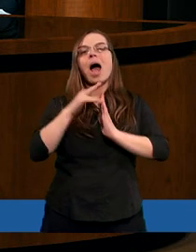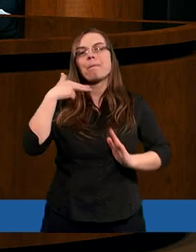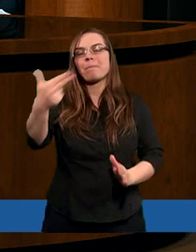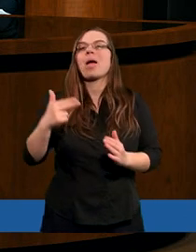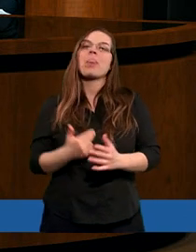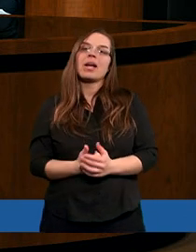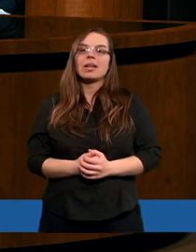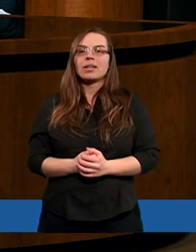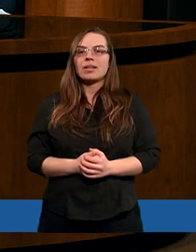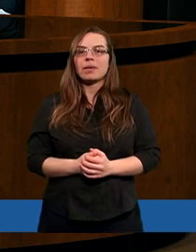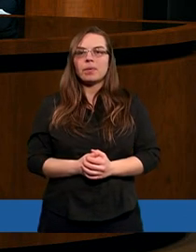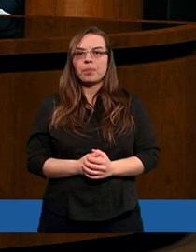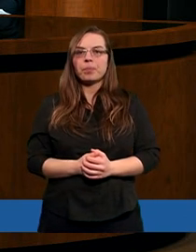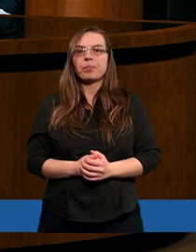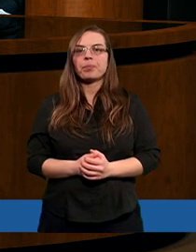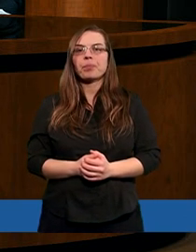Amen. Amen.